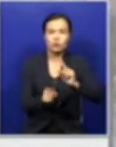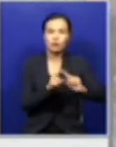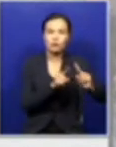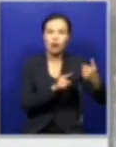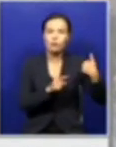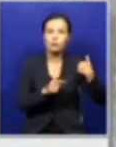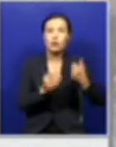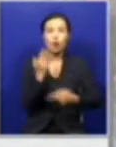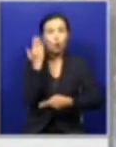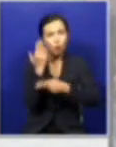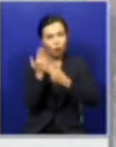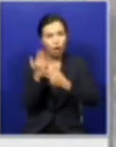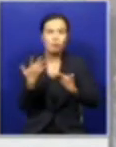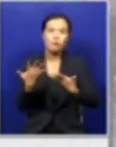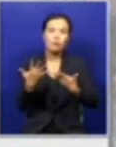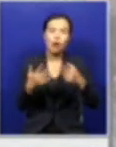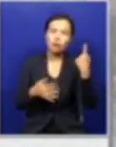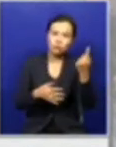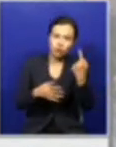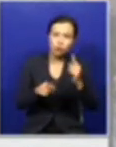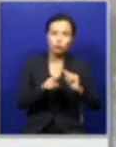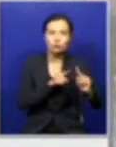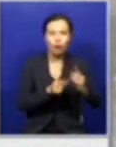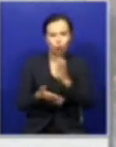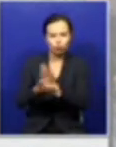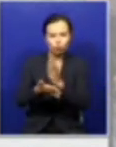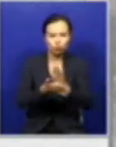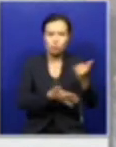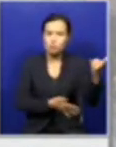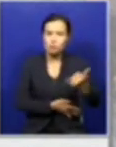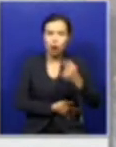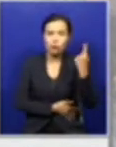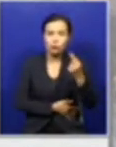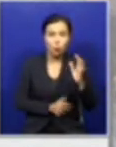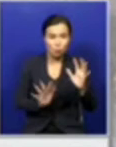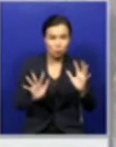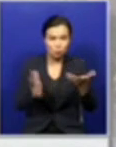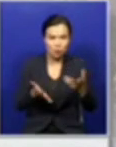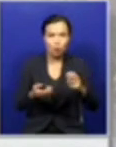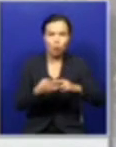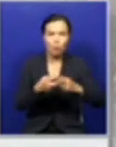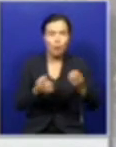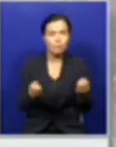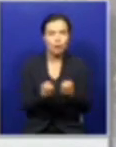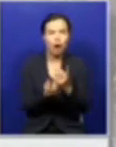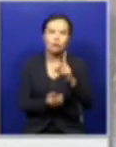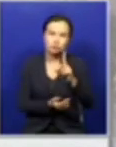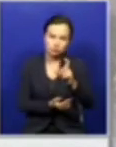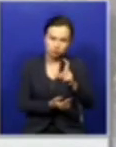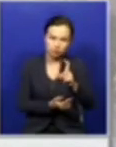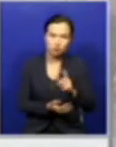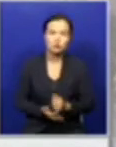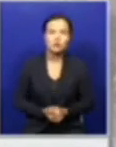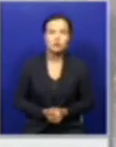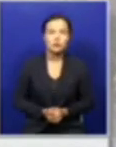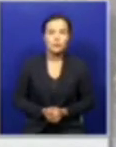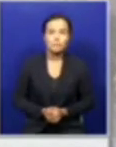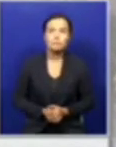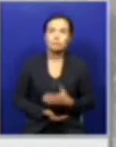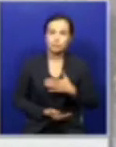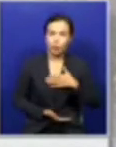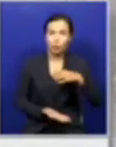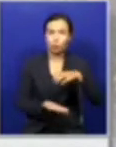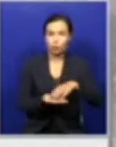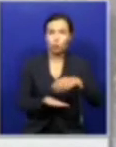ทหยุดนักท่องเที่ยวไม่มาเที่ยวนะครับทำให้เกิดความเสียหายตลอดมาครับเราโชคดีนะครับ